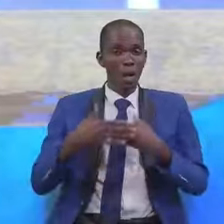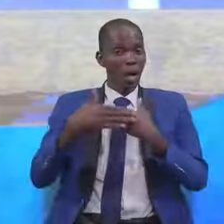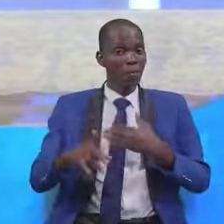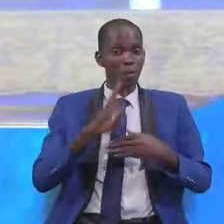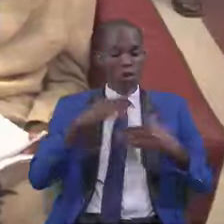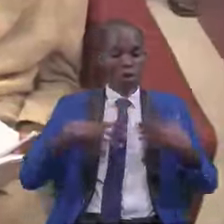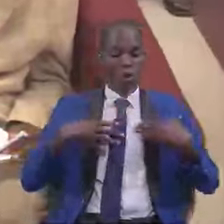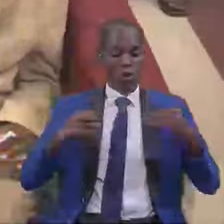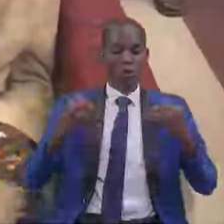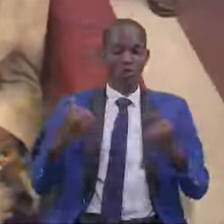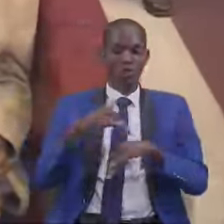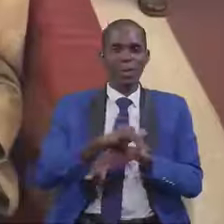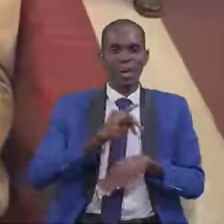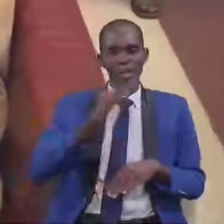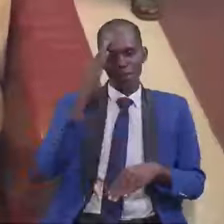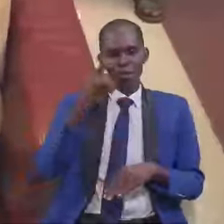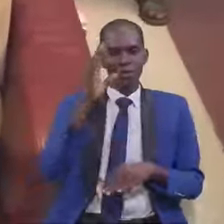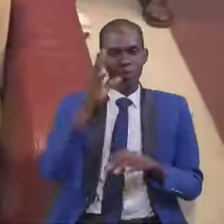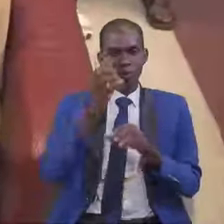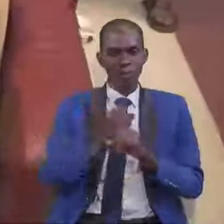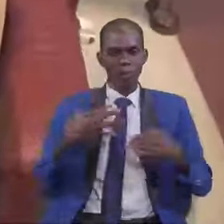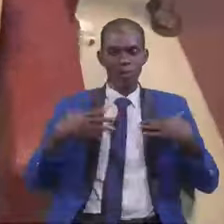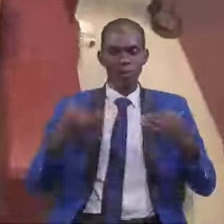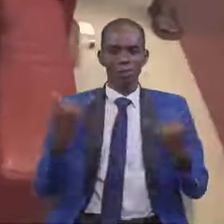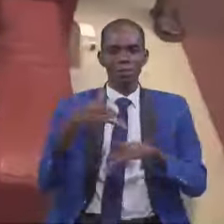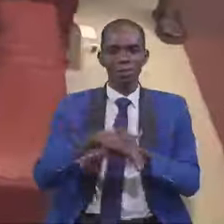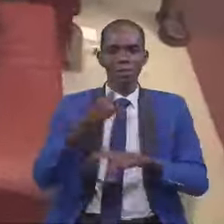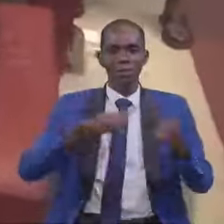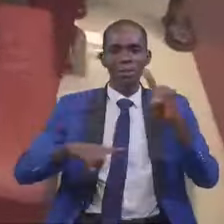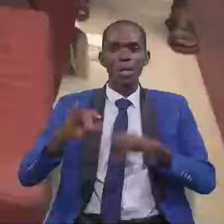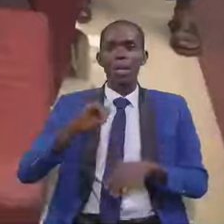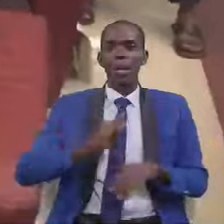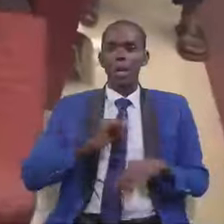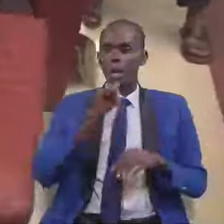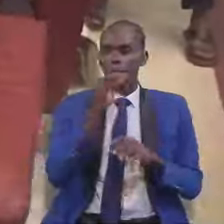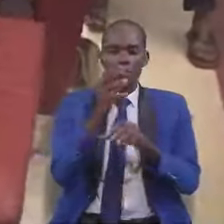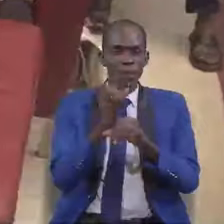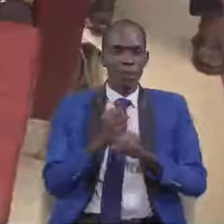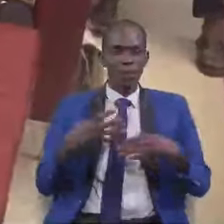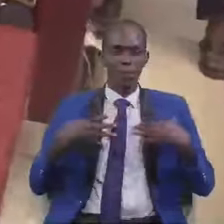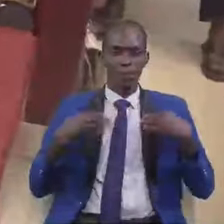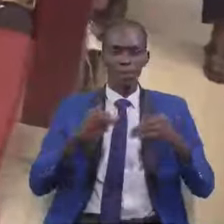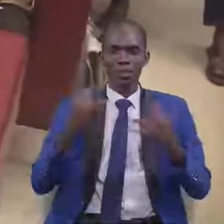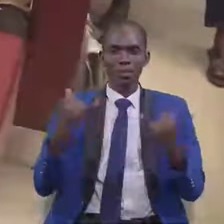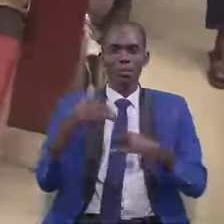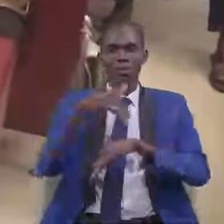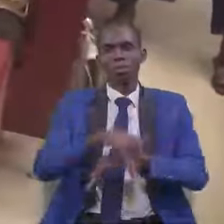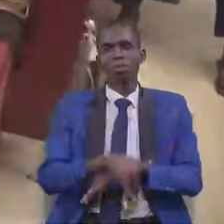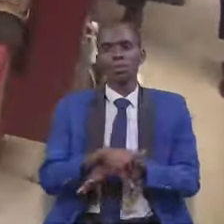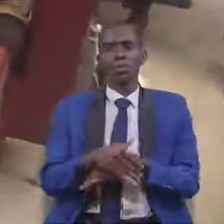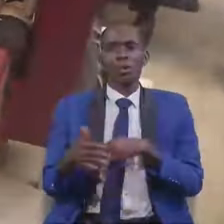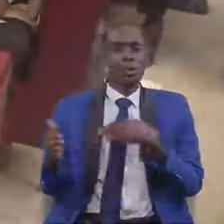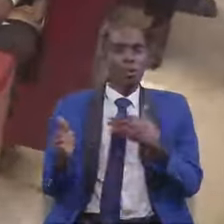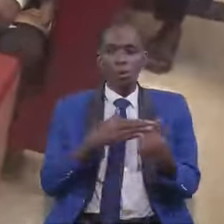soir. Je l'aurai ce soir. Je l'aurai ce soir. Tout ce que vous dites sera accompli pour